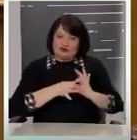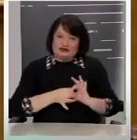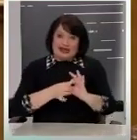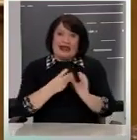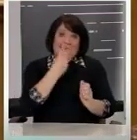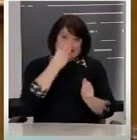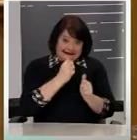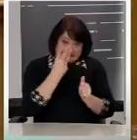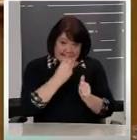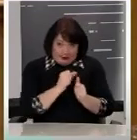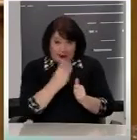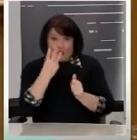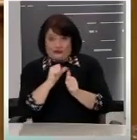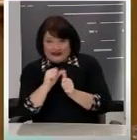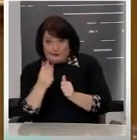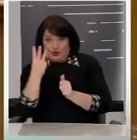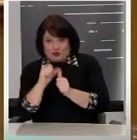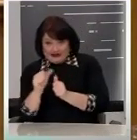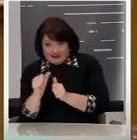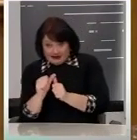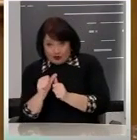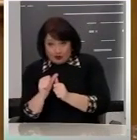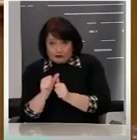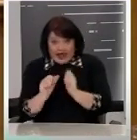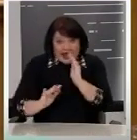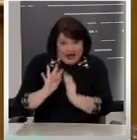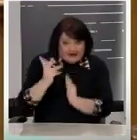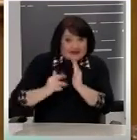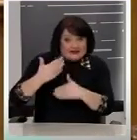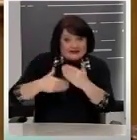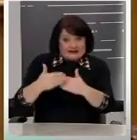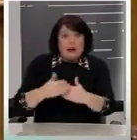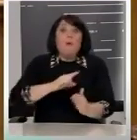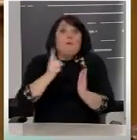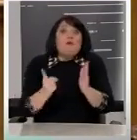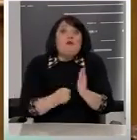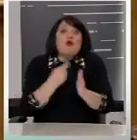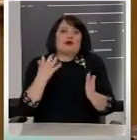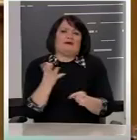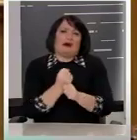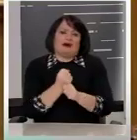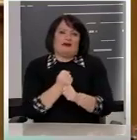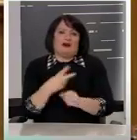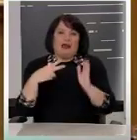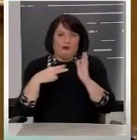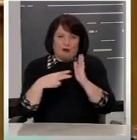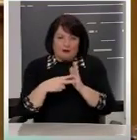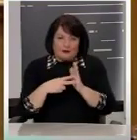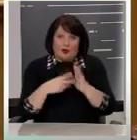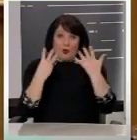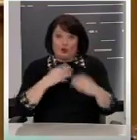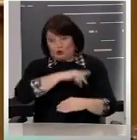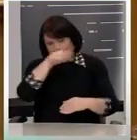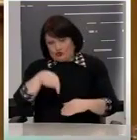τρίμηνο αύξησης, τρίμηνο με τρίμηνο, που αυτό είναι η πρώτη φορά που έχει γίνει από το